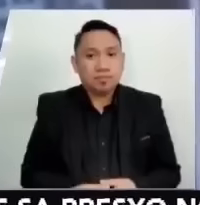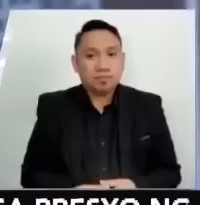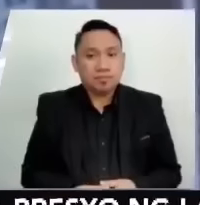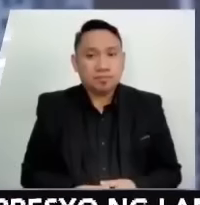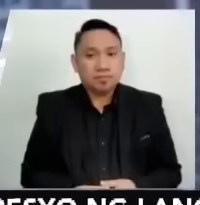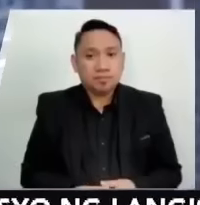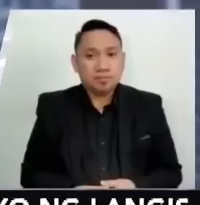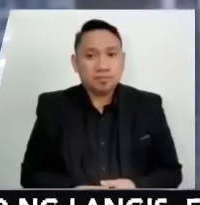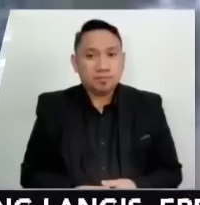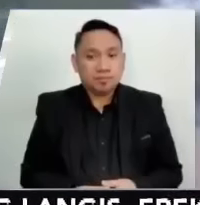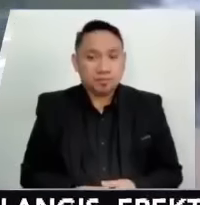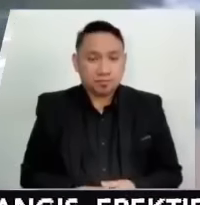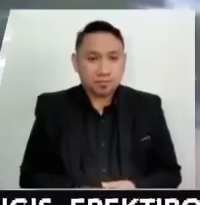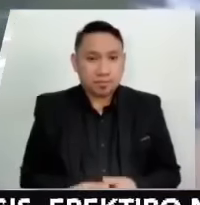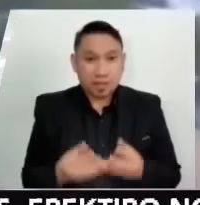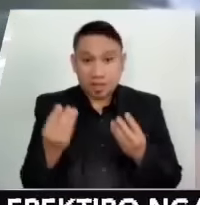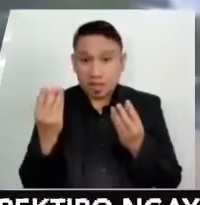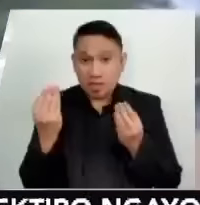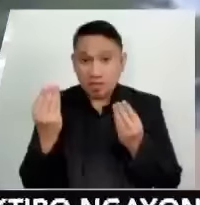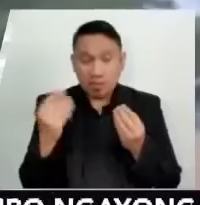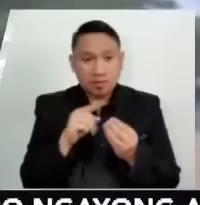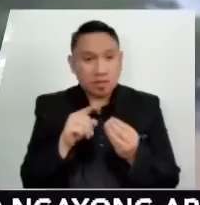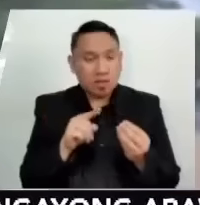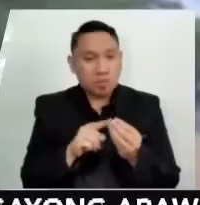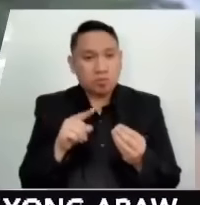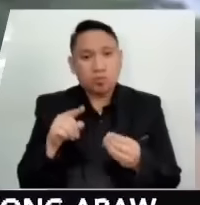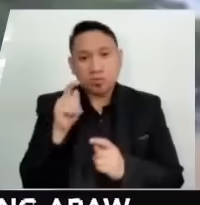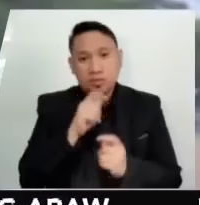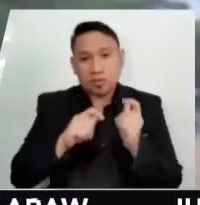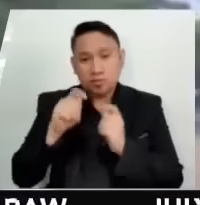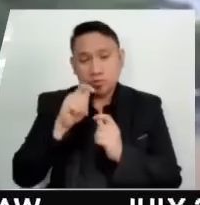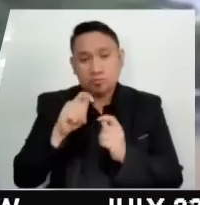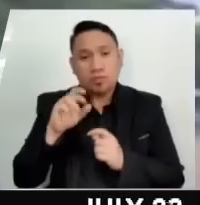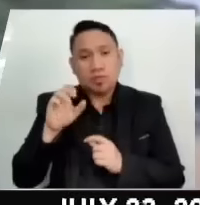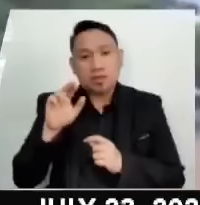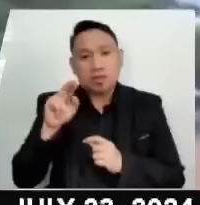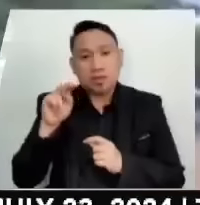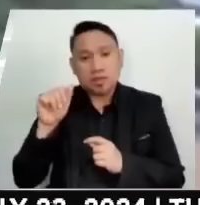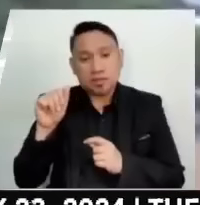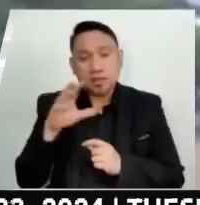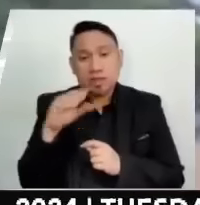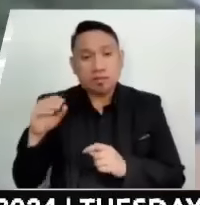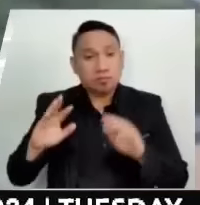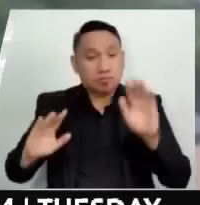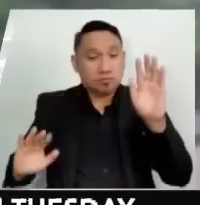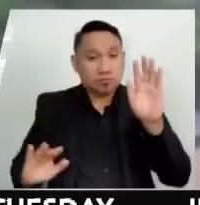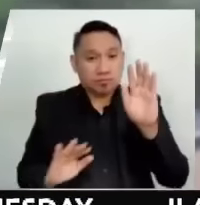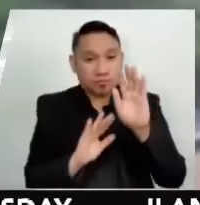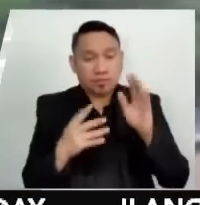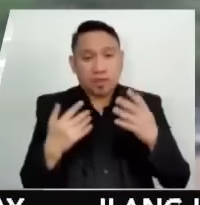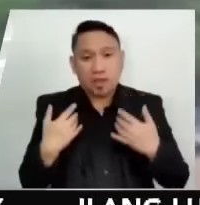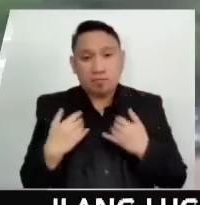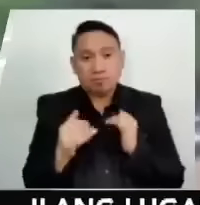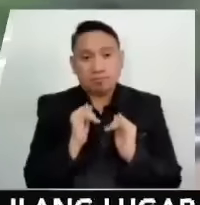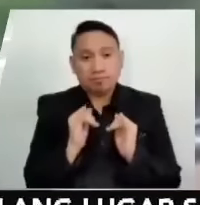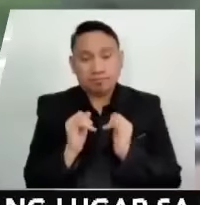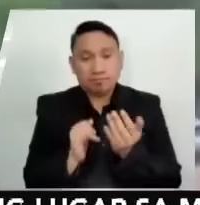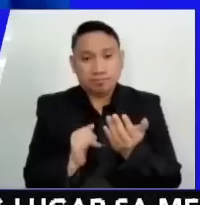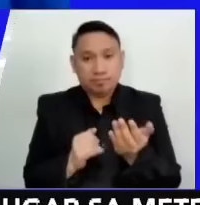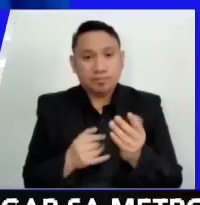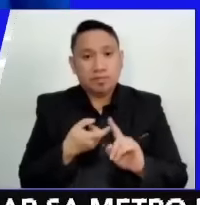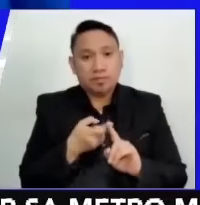Mga puso, update po tayo tungkol sa bagyong Karina at hanging habagat. Makakaparam natin ng umaga si Ms. Veronica Torres, weather specialist mula sa PAGASA.